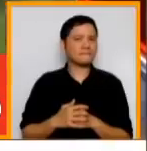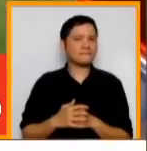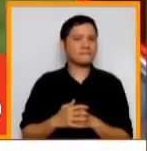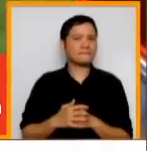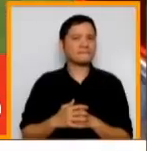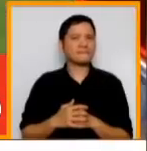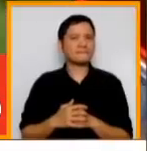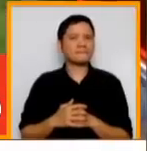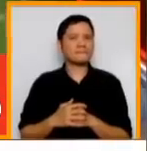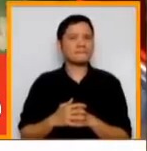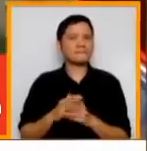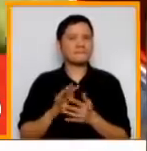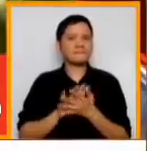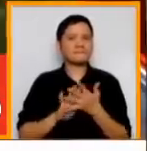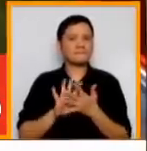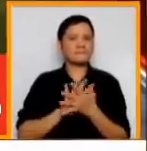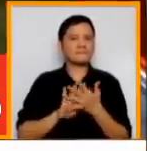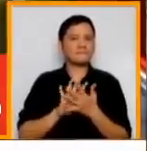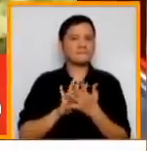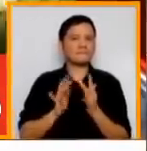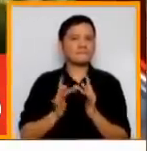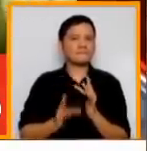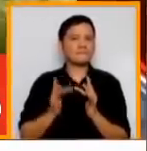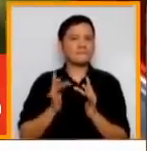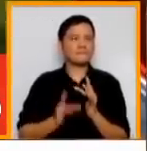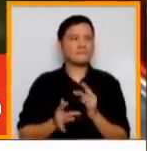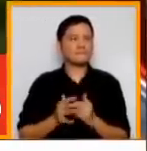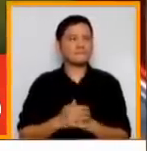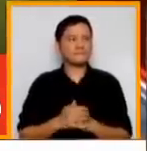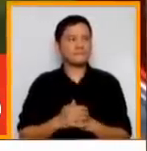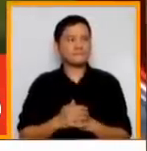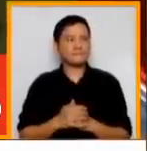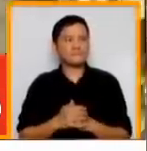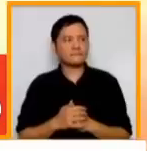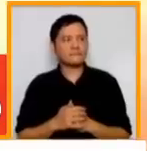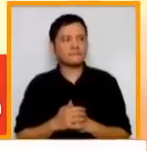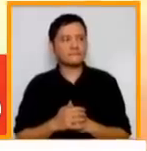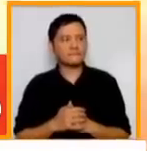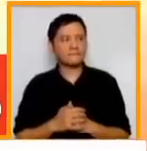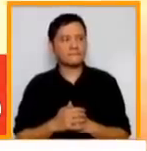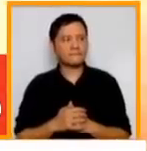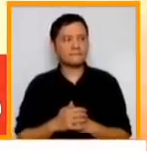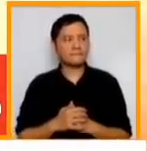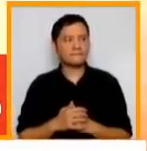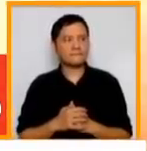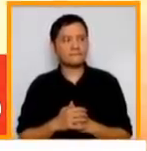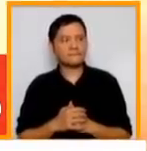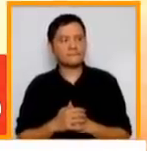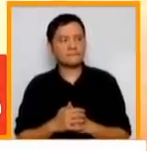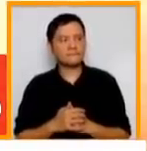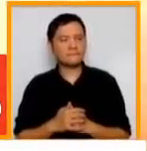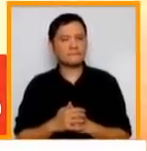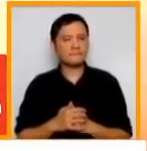nakahando sa gilid, ma'am. Tapos, kasunog yung katawan.